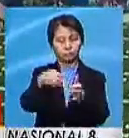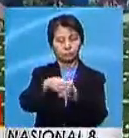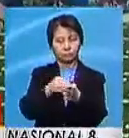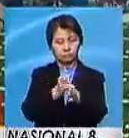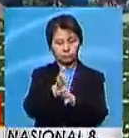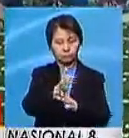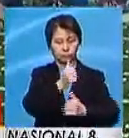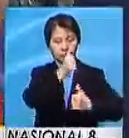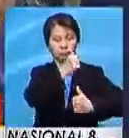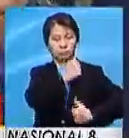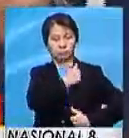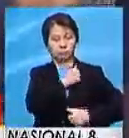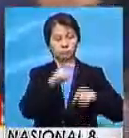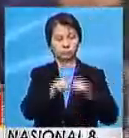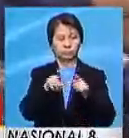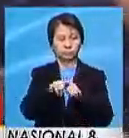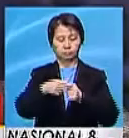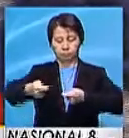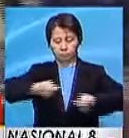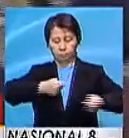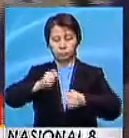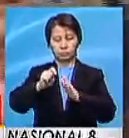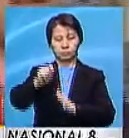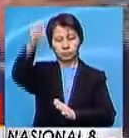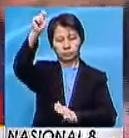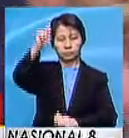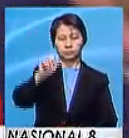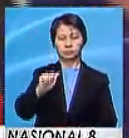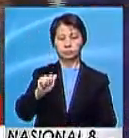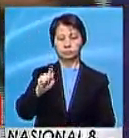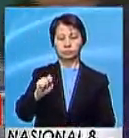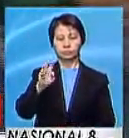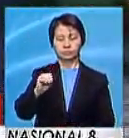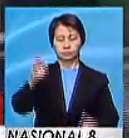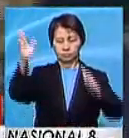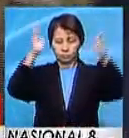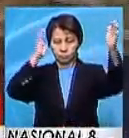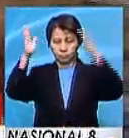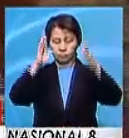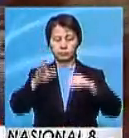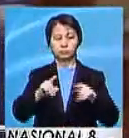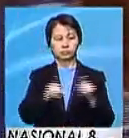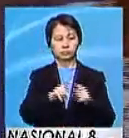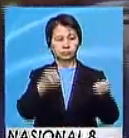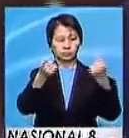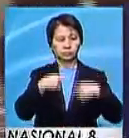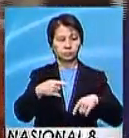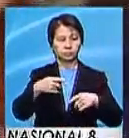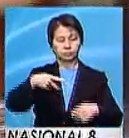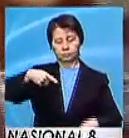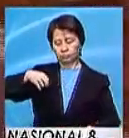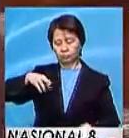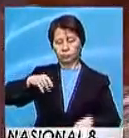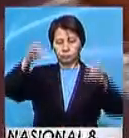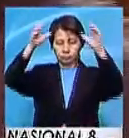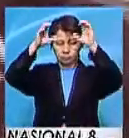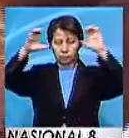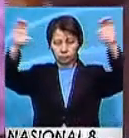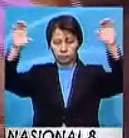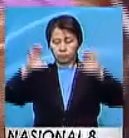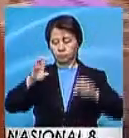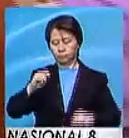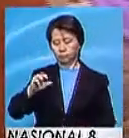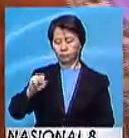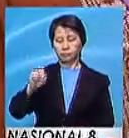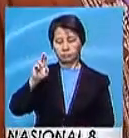bidang ketenteraan sebagai pemerintah tertinggi Angkatan Tentera Malaysia. Turut hadir Pro Chancellor MSU Tan Sri Dr. Wan